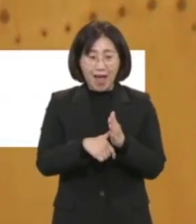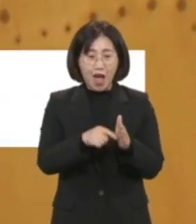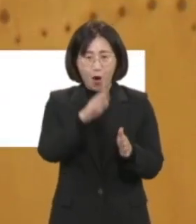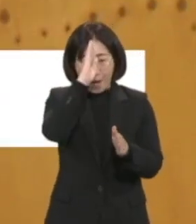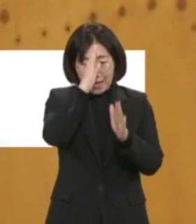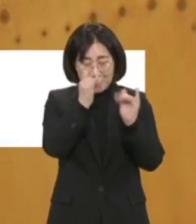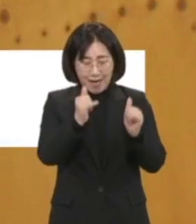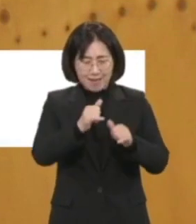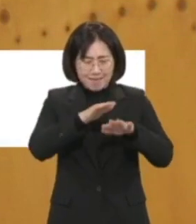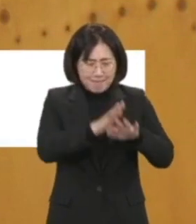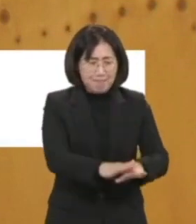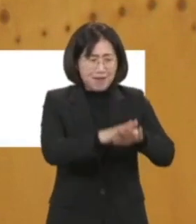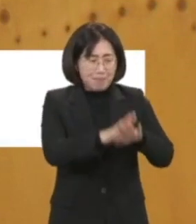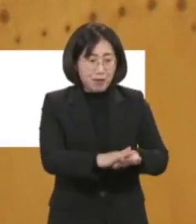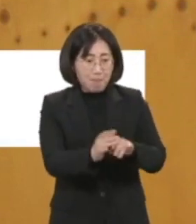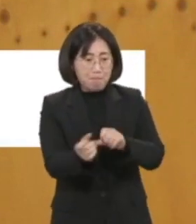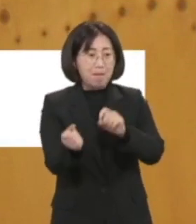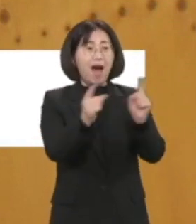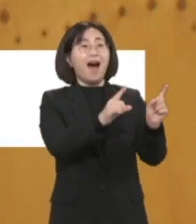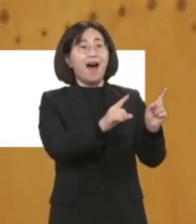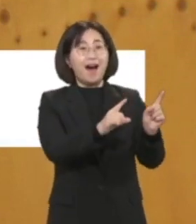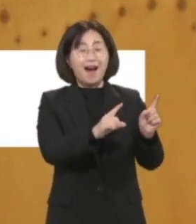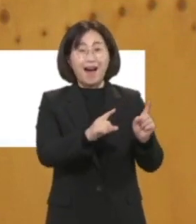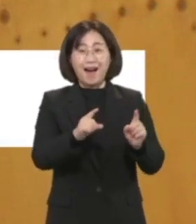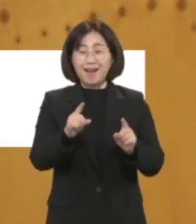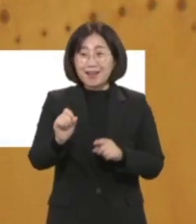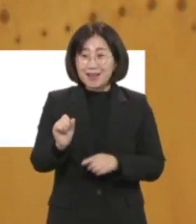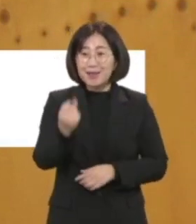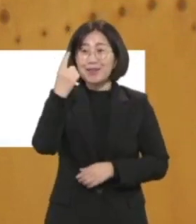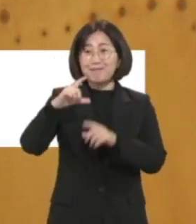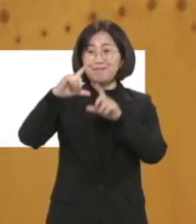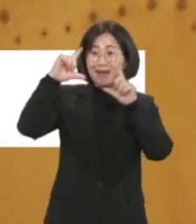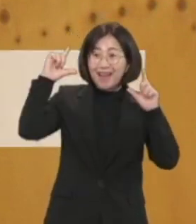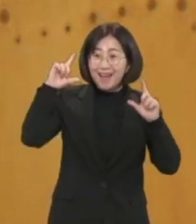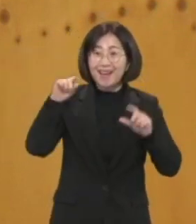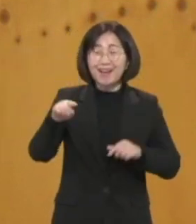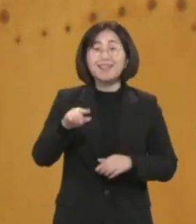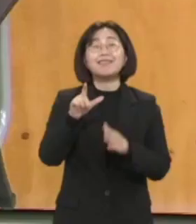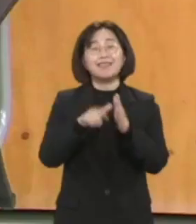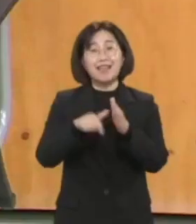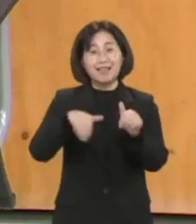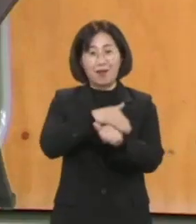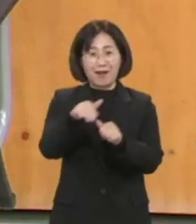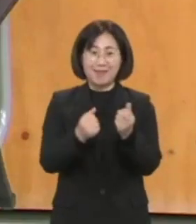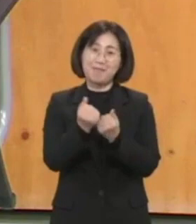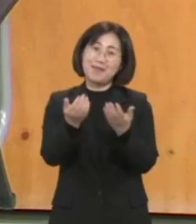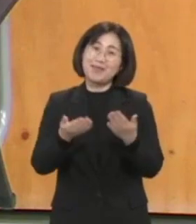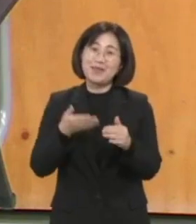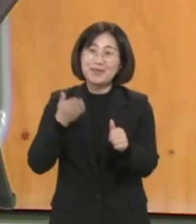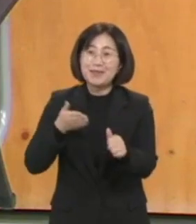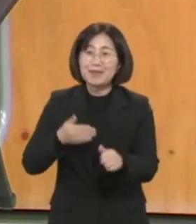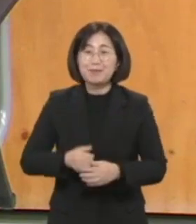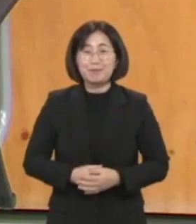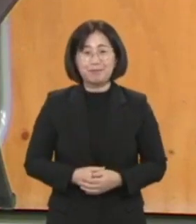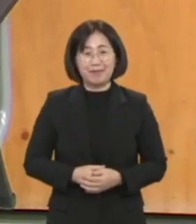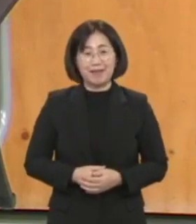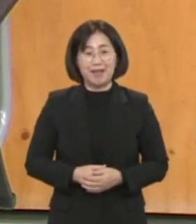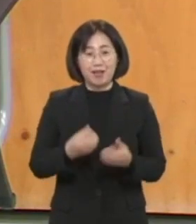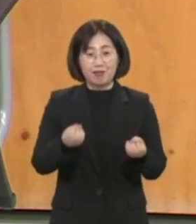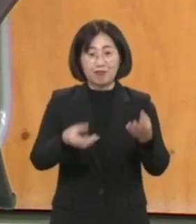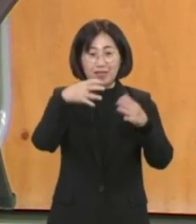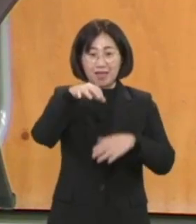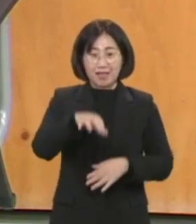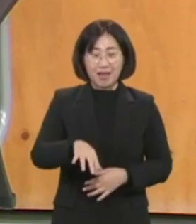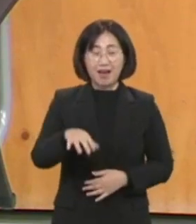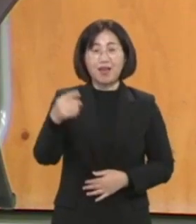심폐소생술로 살리셨네 그게 화제가 되고 있는데 그때가 어떤 상황이었습니까 그게 이제 축제장 방문해서